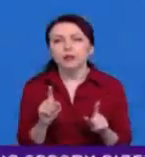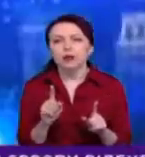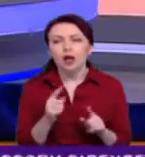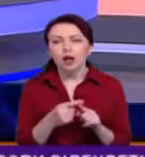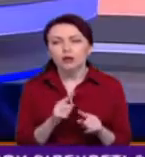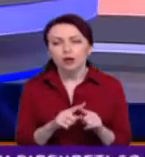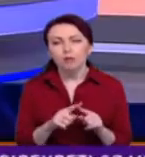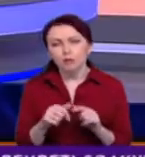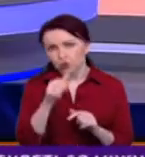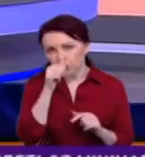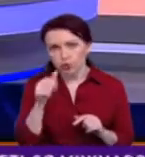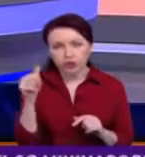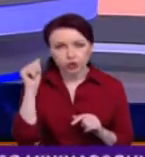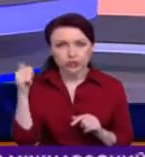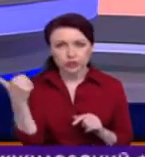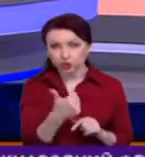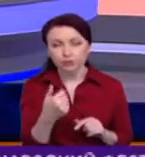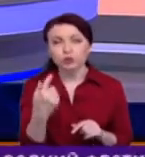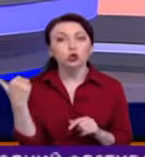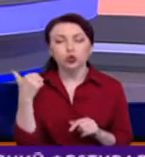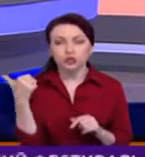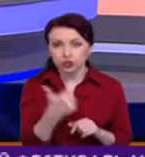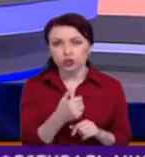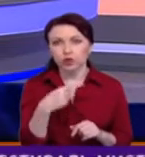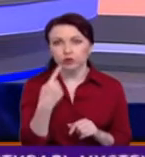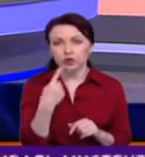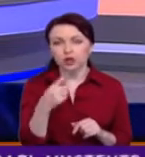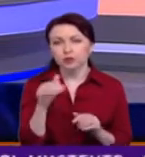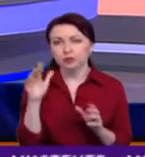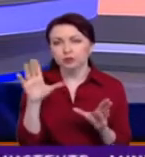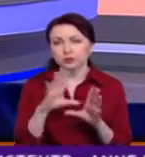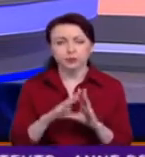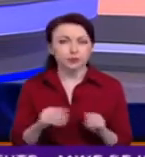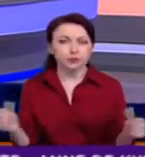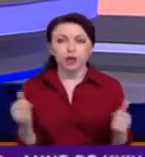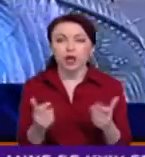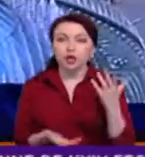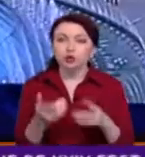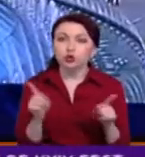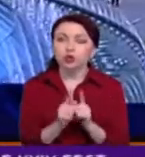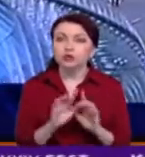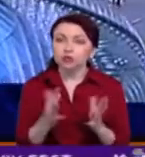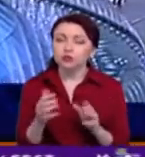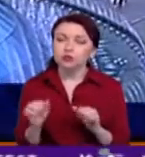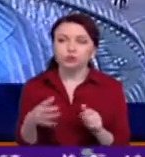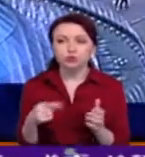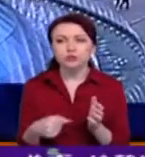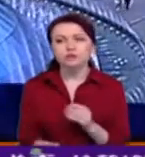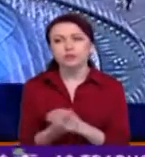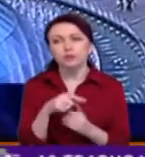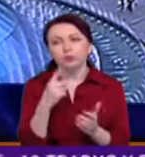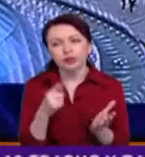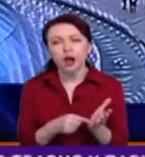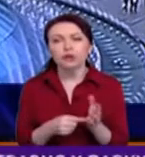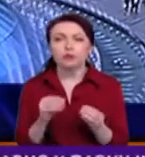тижня, але якби зійшли на нівець, хоча говорили, якщо так станеться, то можуть бути питання,